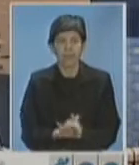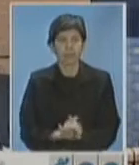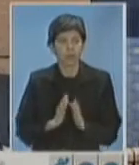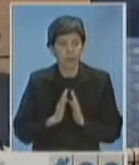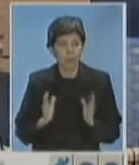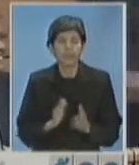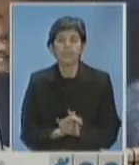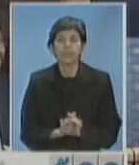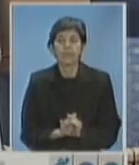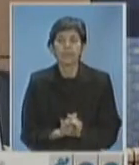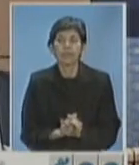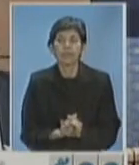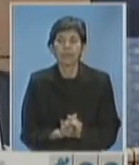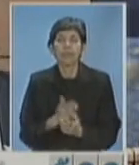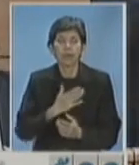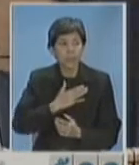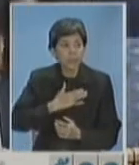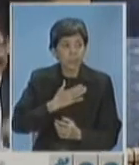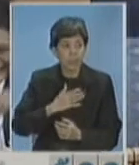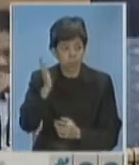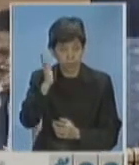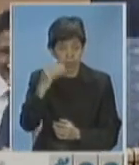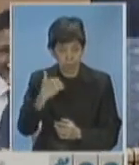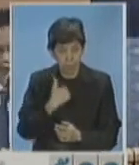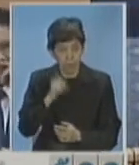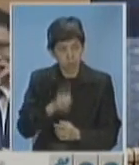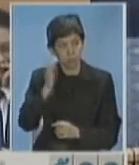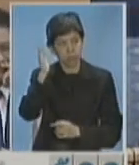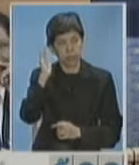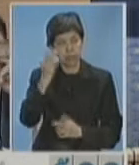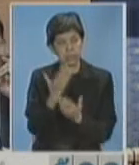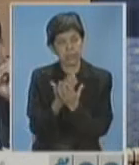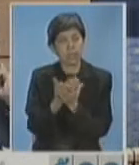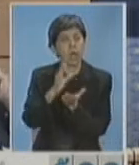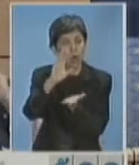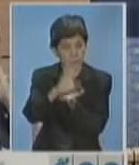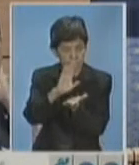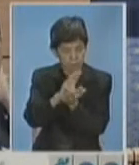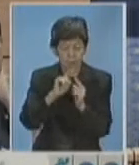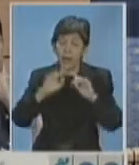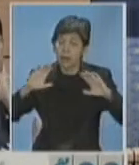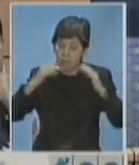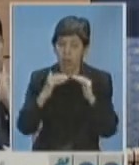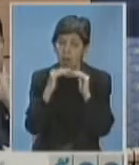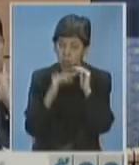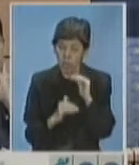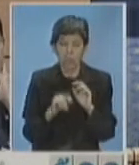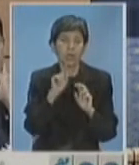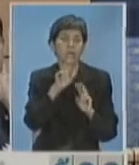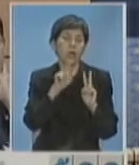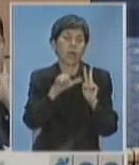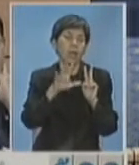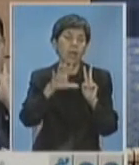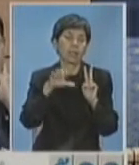ครับท่านประธานครับที่ผมจำเป็นต้องอภิปรายปรับลดงบประมาณของรัฐบาลชุดนี้